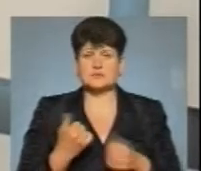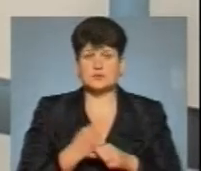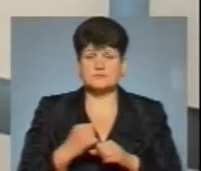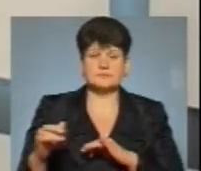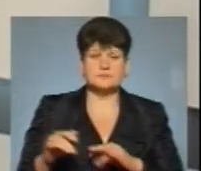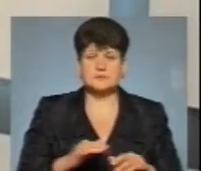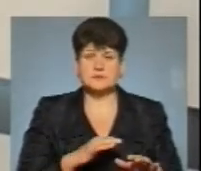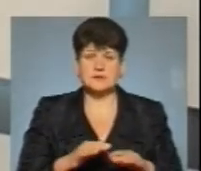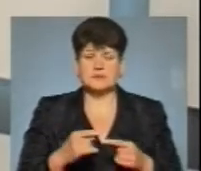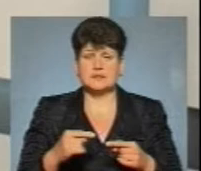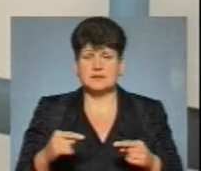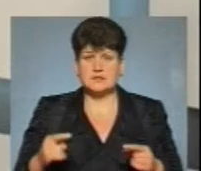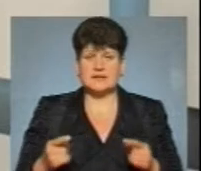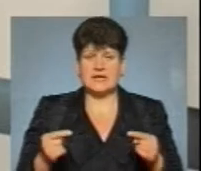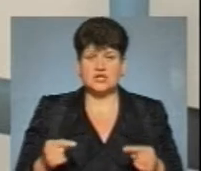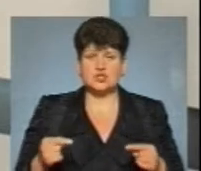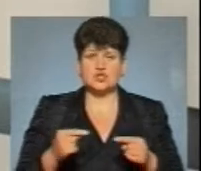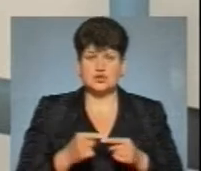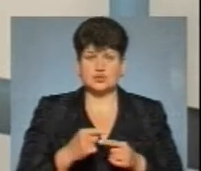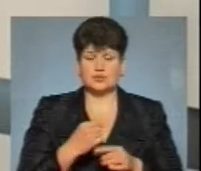заходи епідеміологами, де чітко відпрацьовано